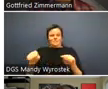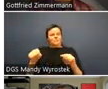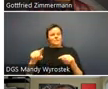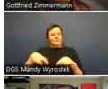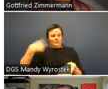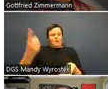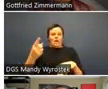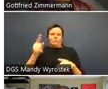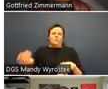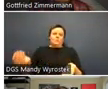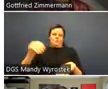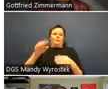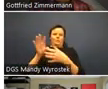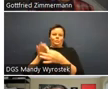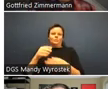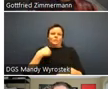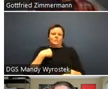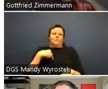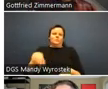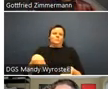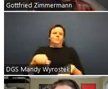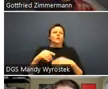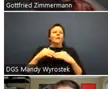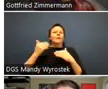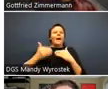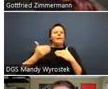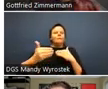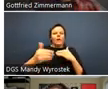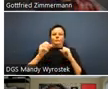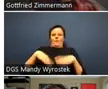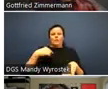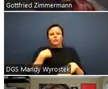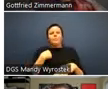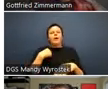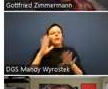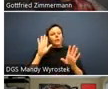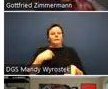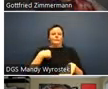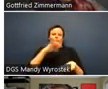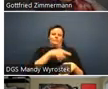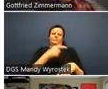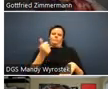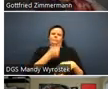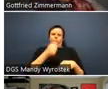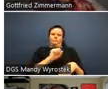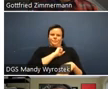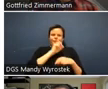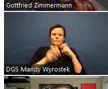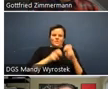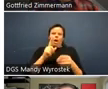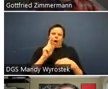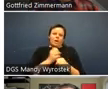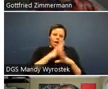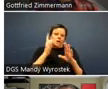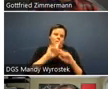nachprüfen. Alles klar. Und sag mal, zum Thema Links gab es auch noch so eine rege Diskussion zu der Frage, ob